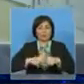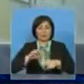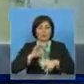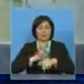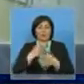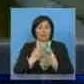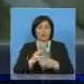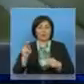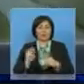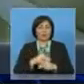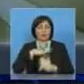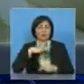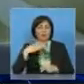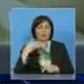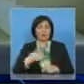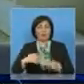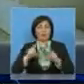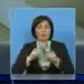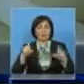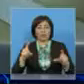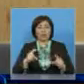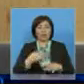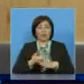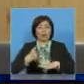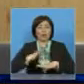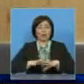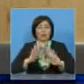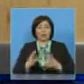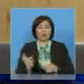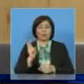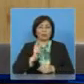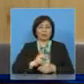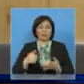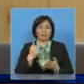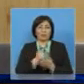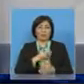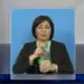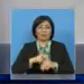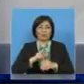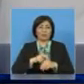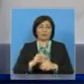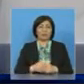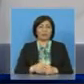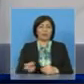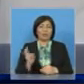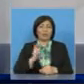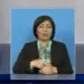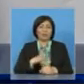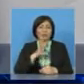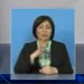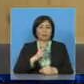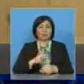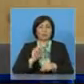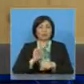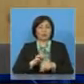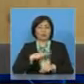алған. Емделушілердің барлығы орталыққа ауыр халде түсті дейді бас дәрігер Ерлан Тәтімов. Түскен кездегі